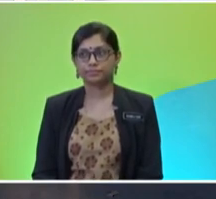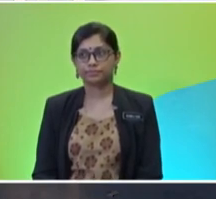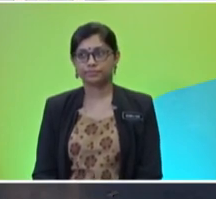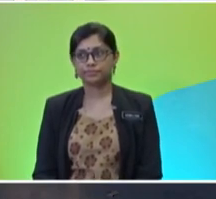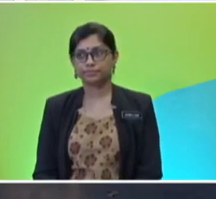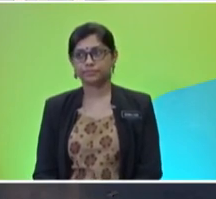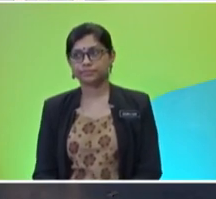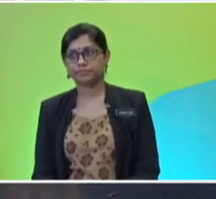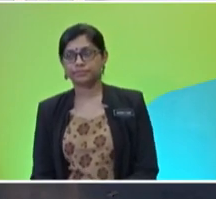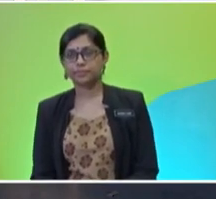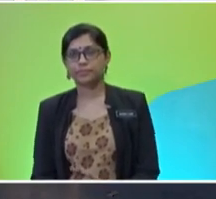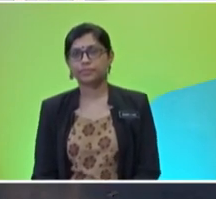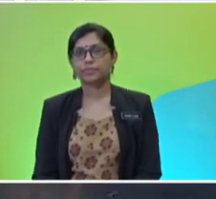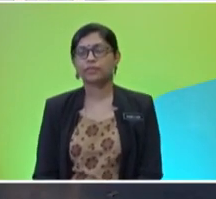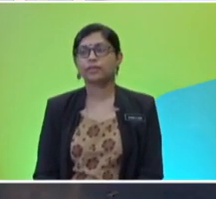pinggang.